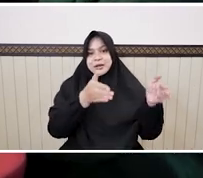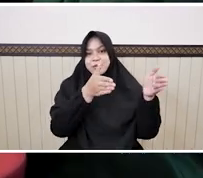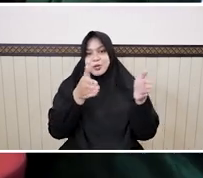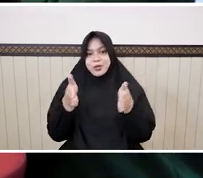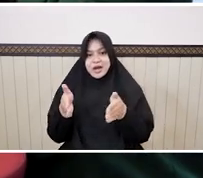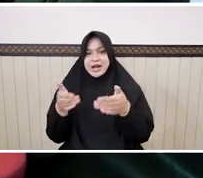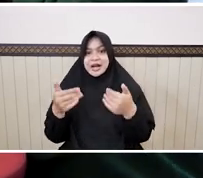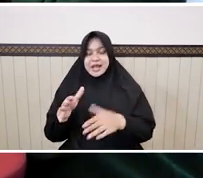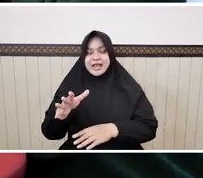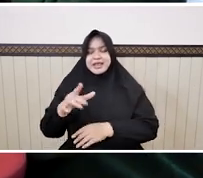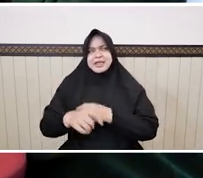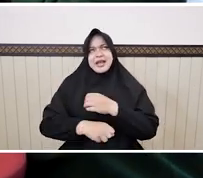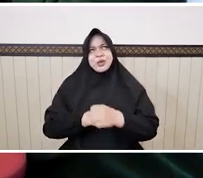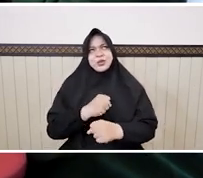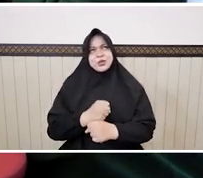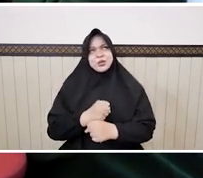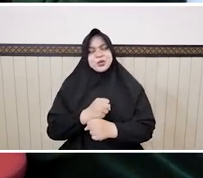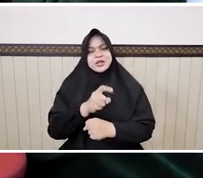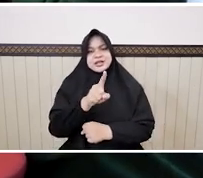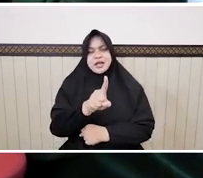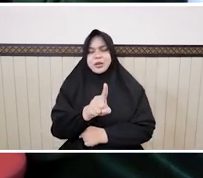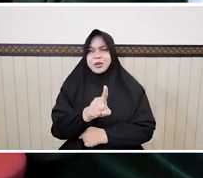setelah tahun